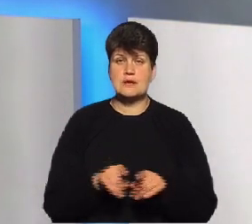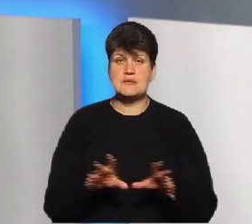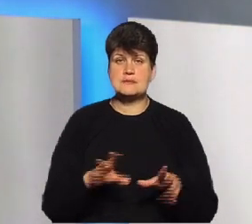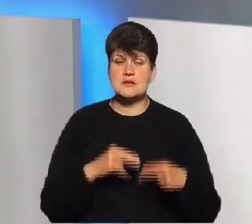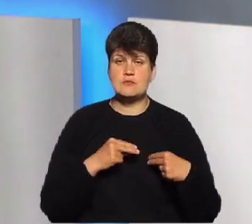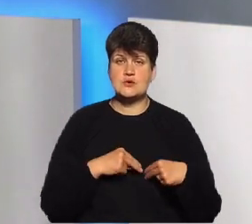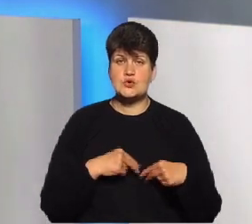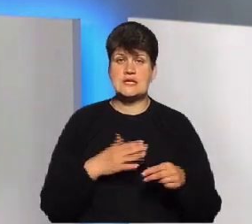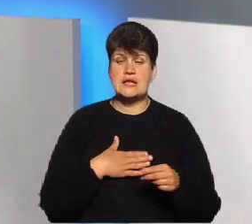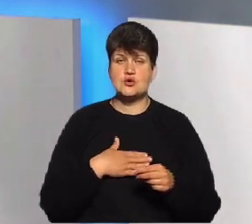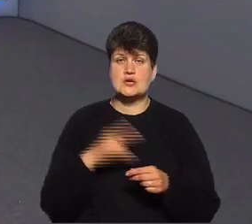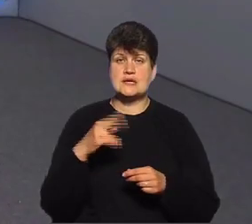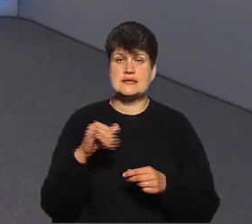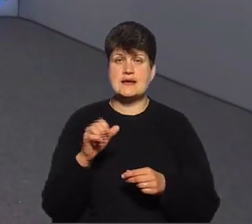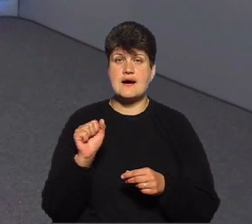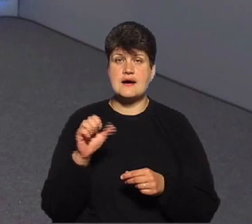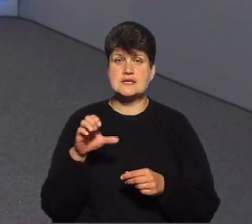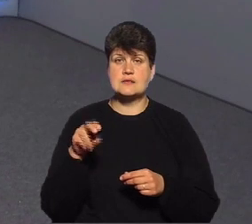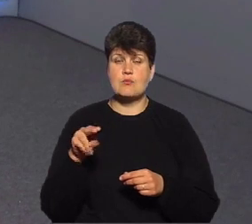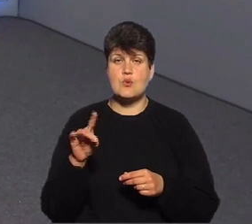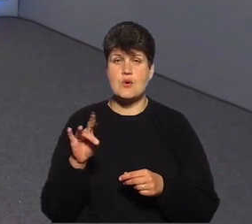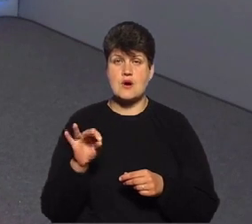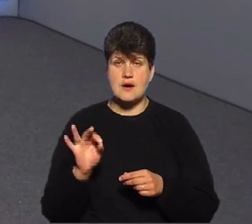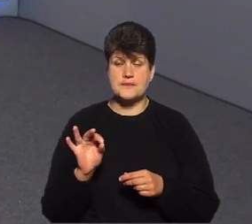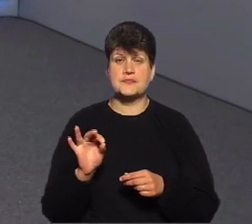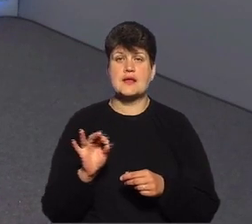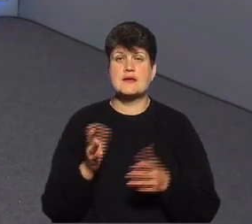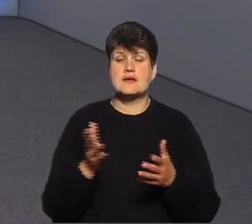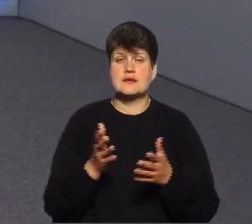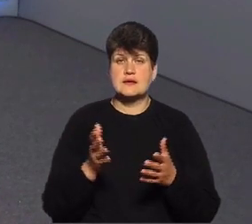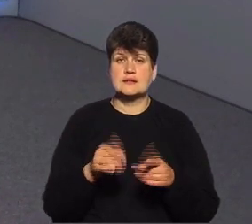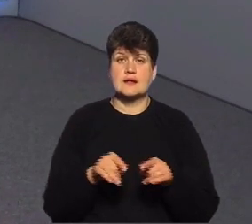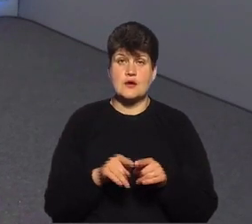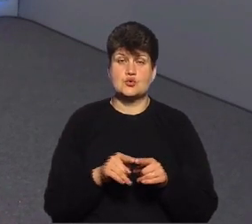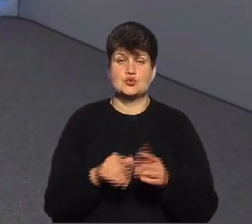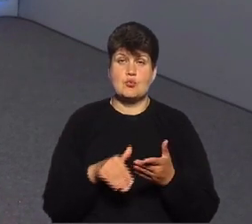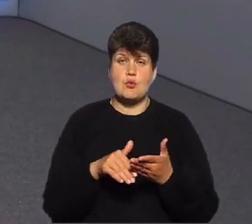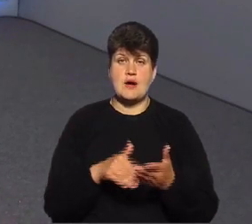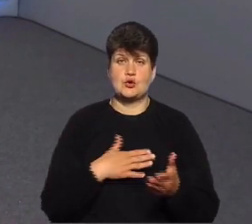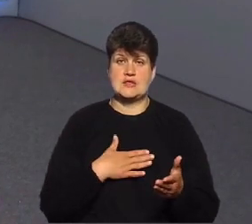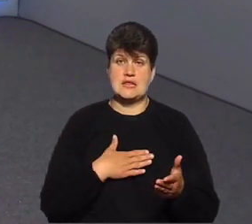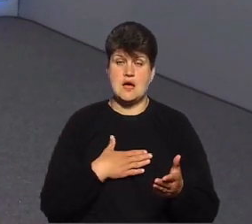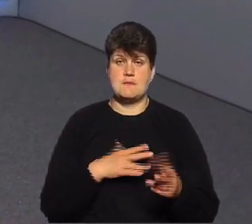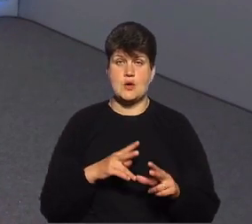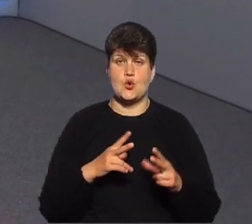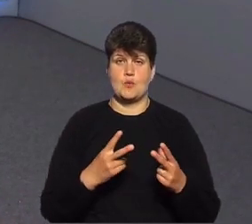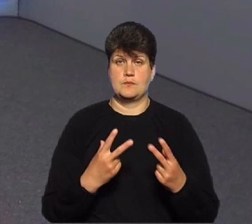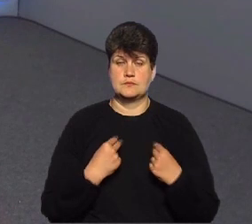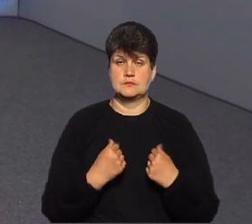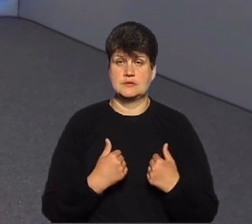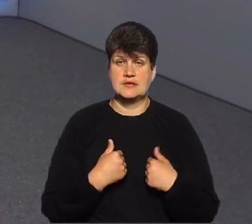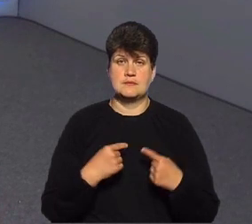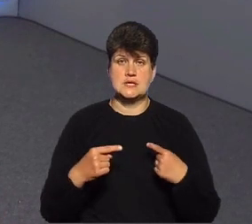з компанією Mary Tracking, яка родом з нашої громади. І вони також допомагають нам і гарантують ті чи інші проекти.